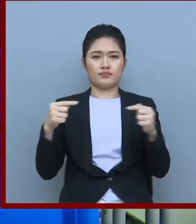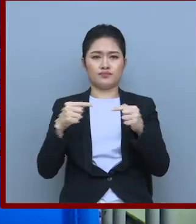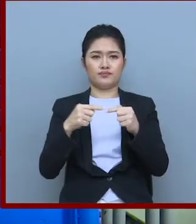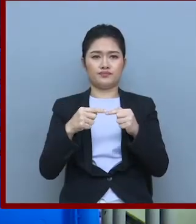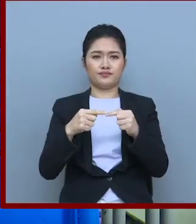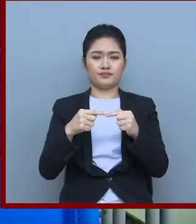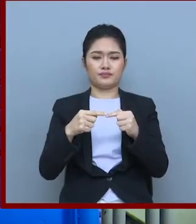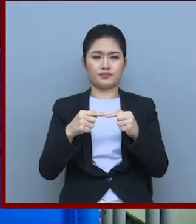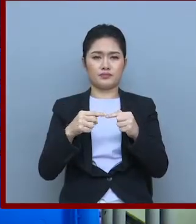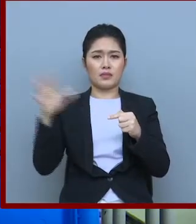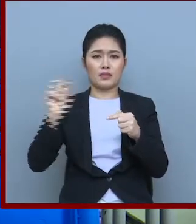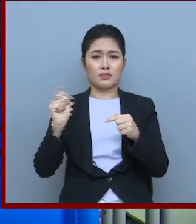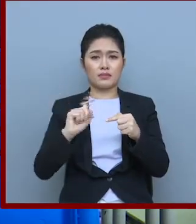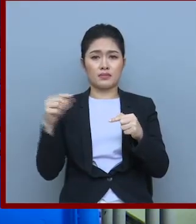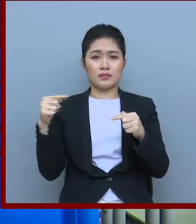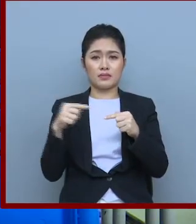อันนี้ LED มาจากตัว